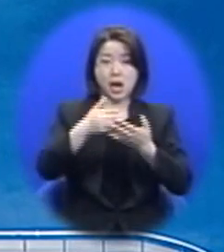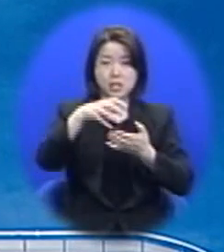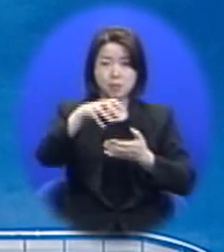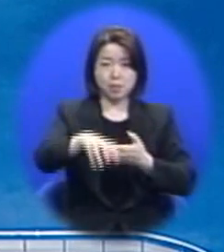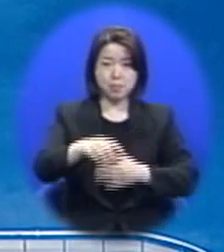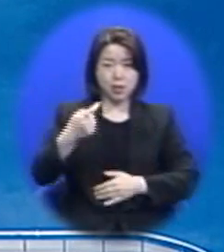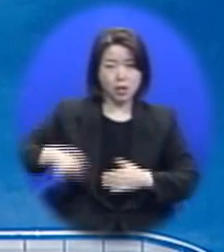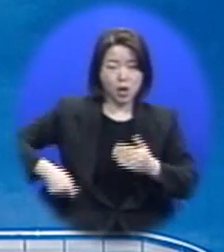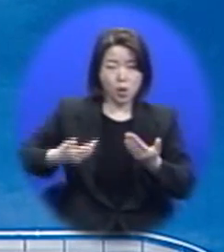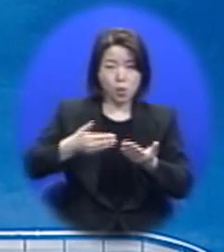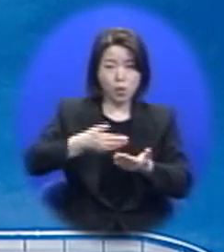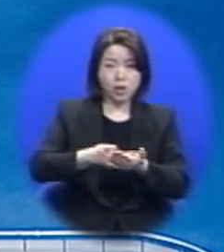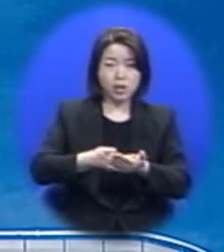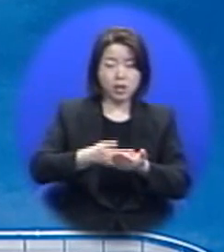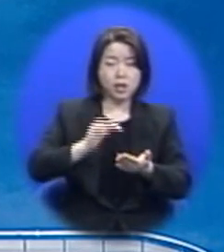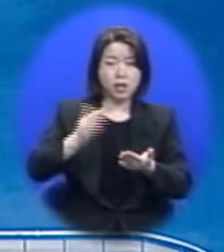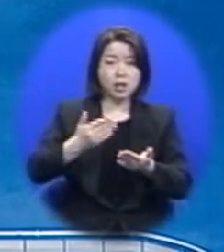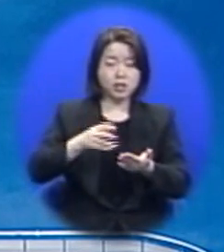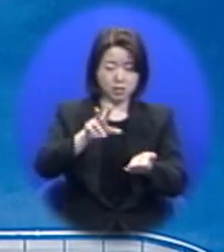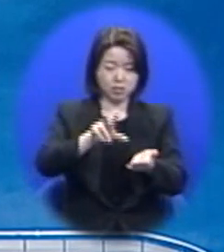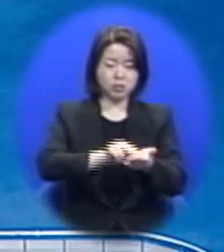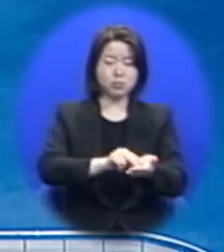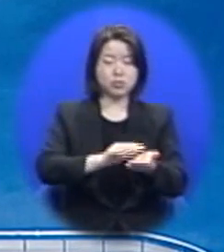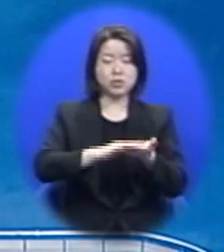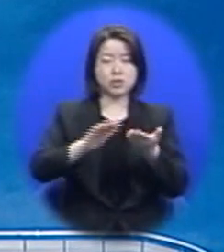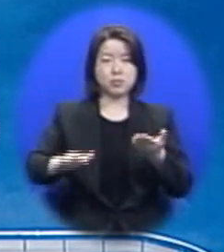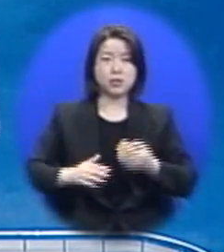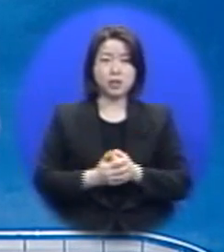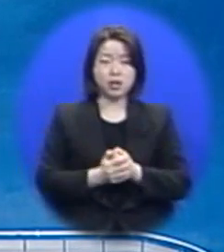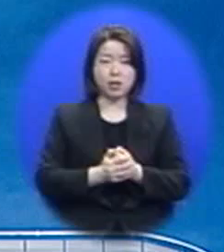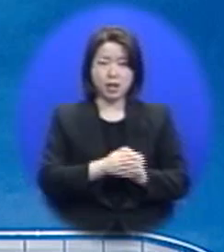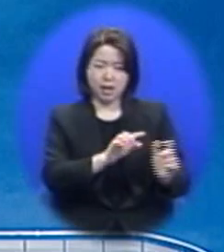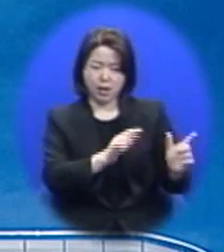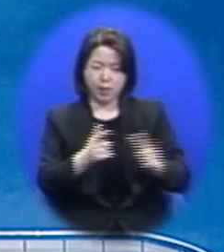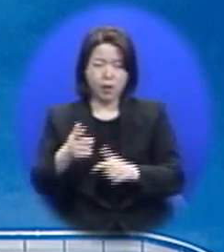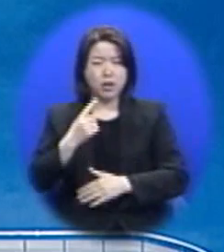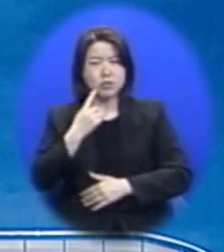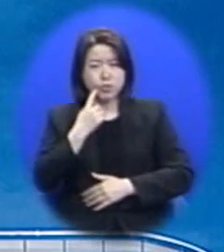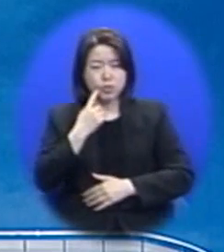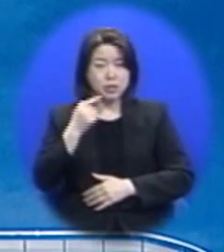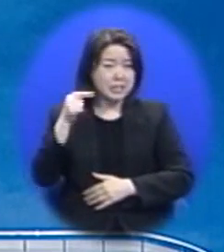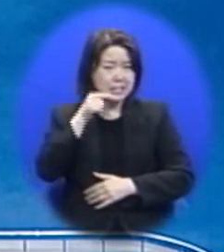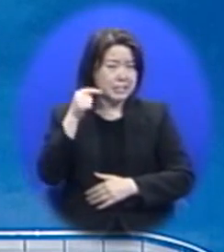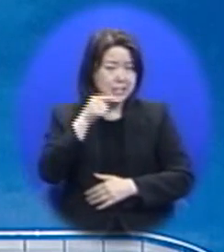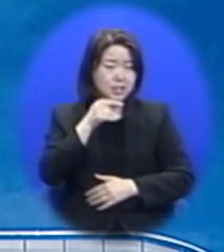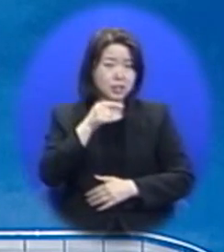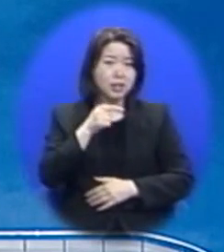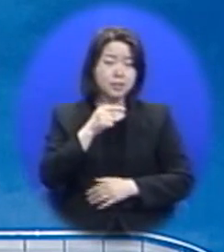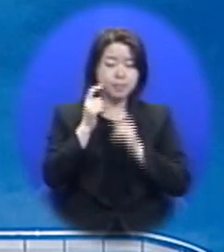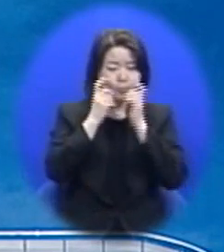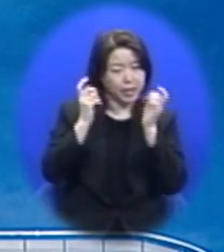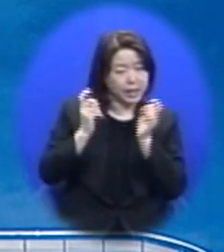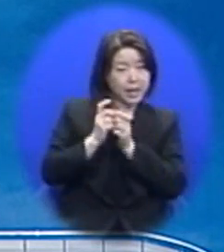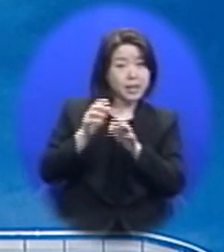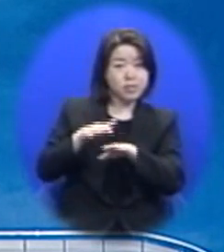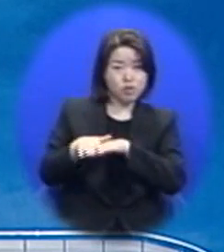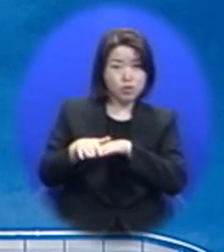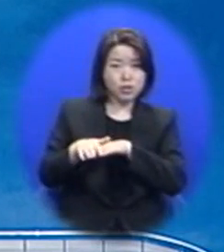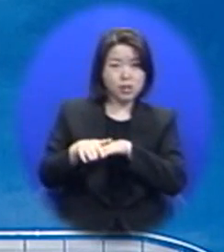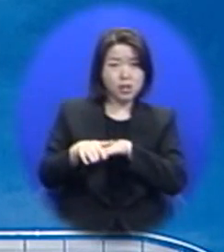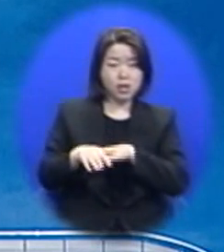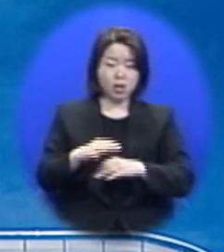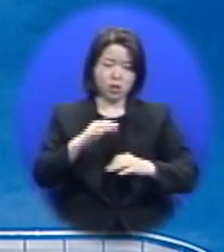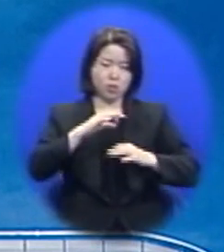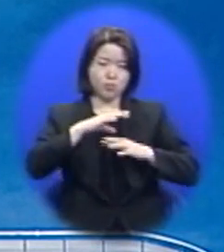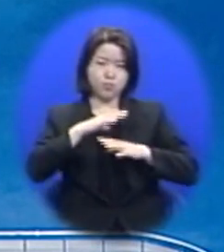큰 회개의 제목이기도 합니다. 온갖 중독, 철저한 개인주의,